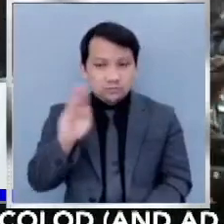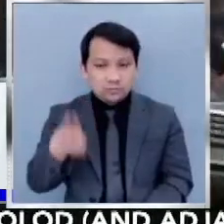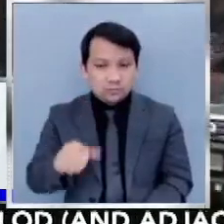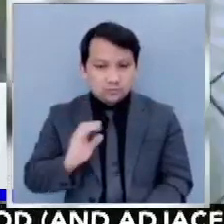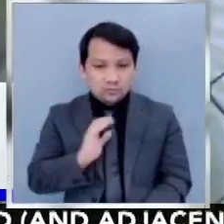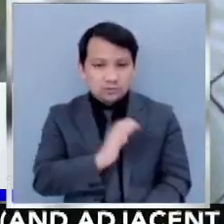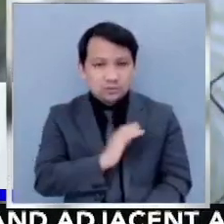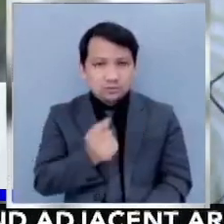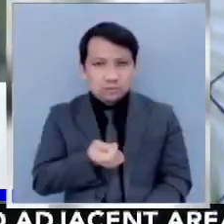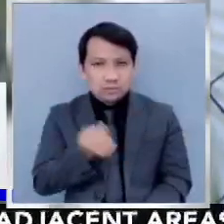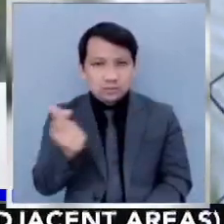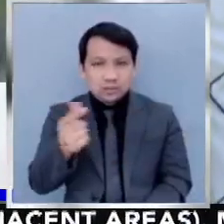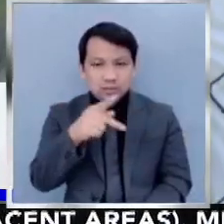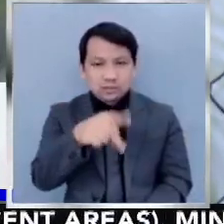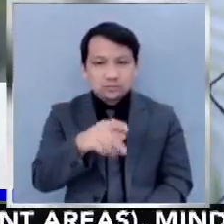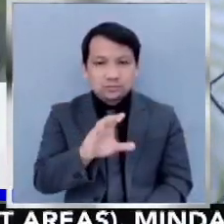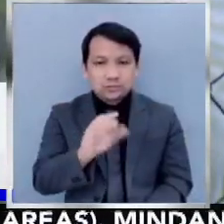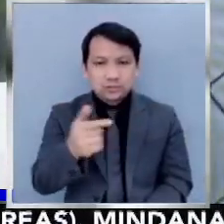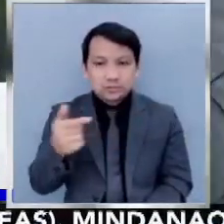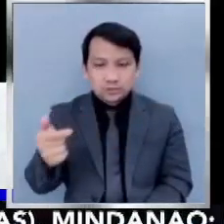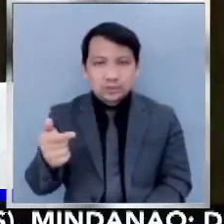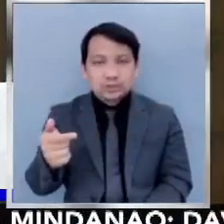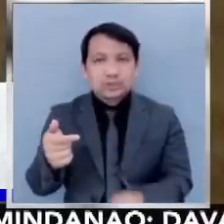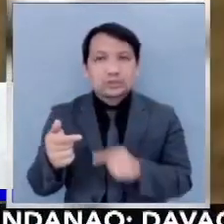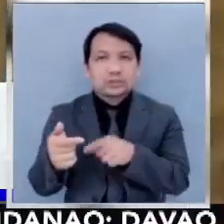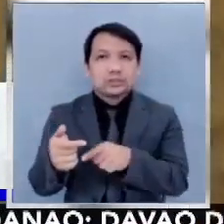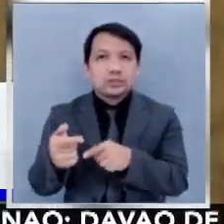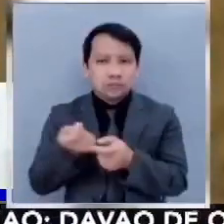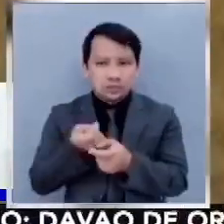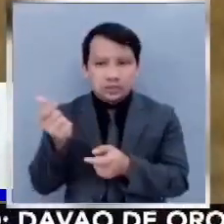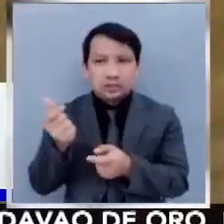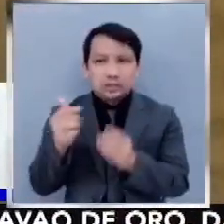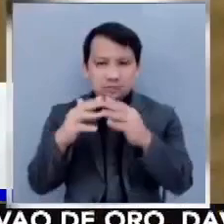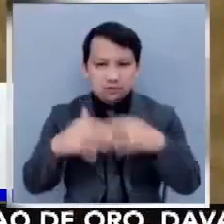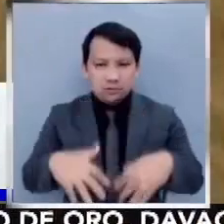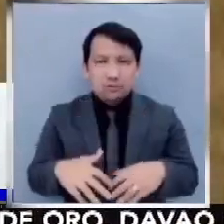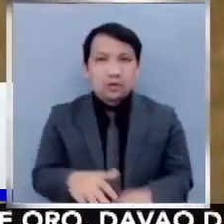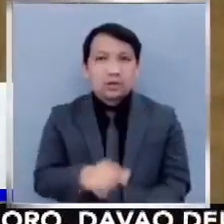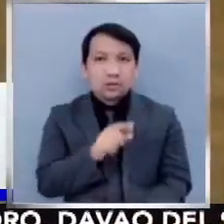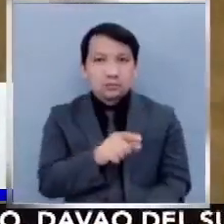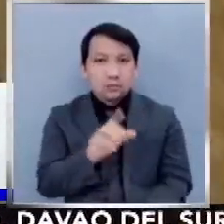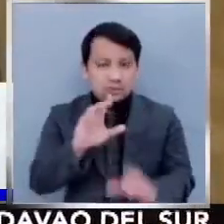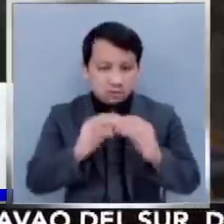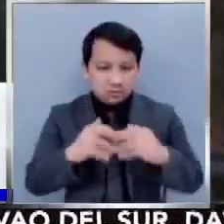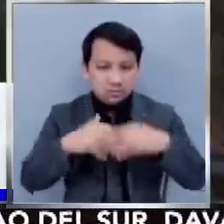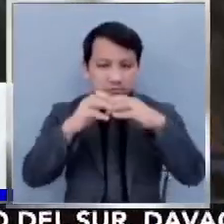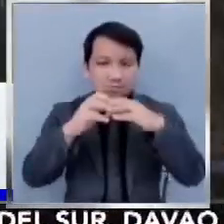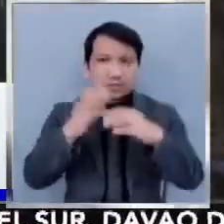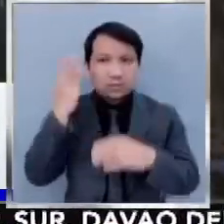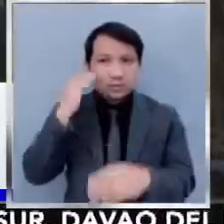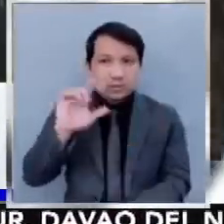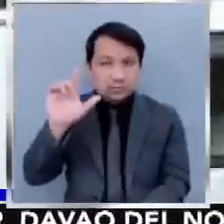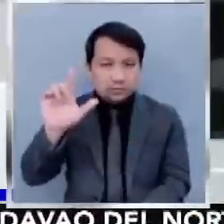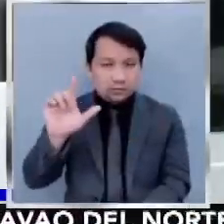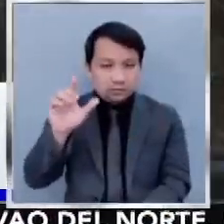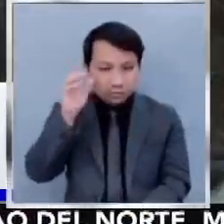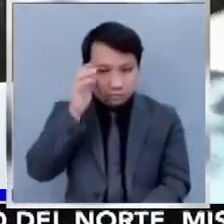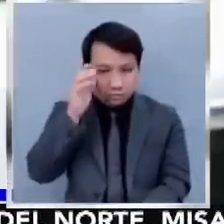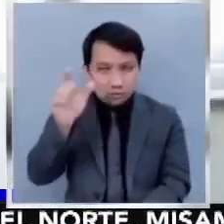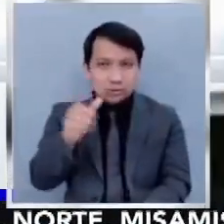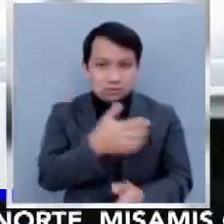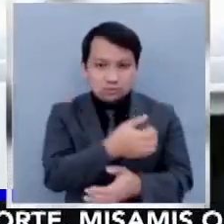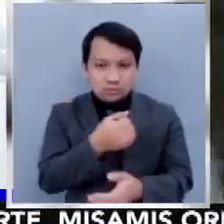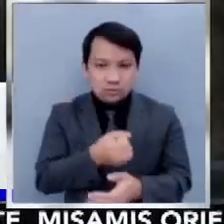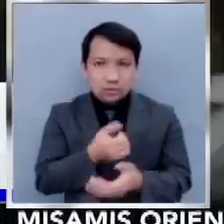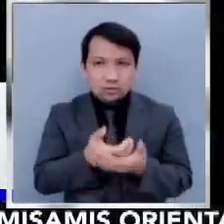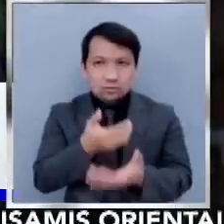ang Presidential Commission on Good Government o PCGG, ang ahensyang binuo ni dating Pangulong Cory Aquino para mabawi ang umano'y ill-gotten wealth